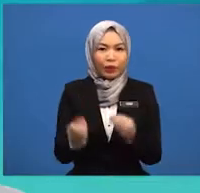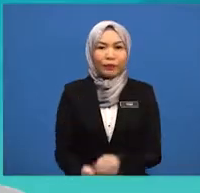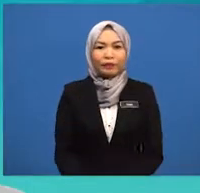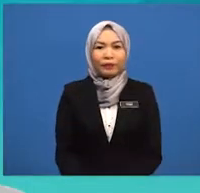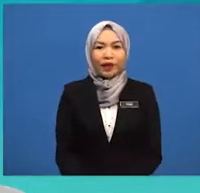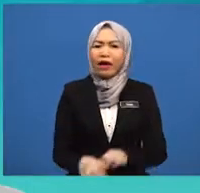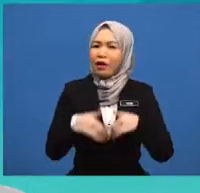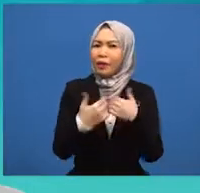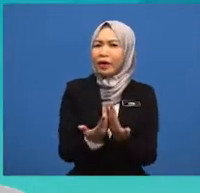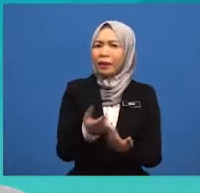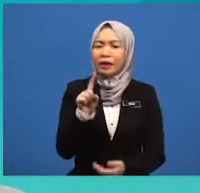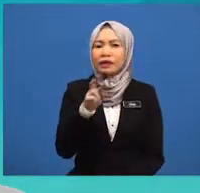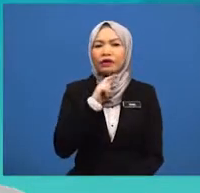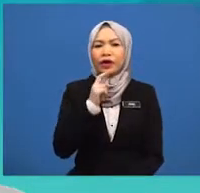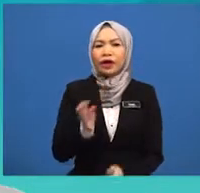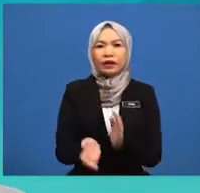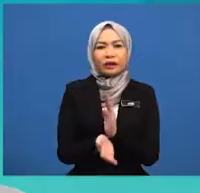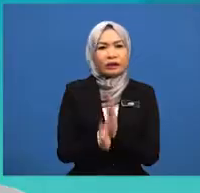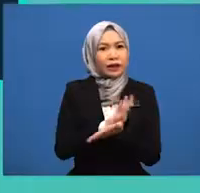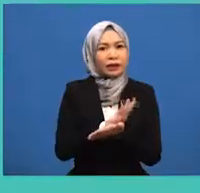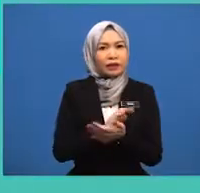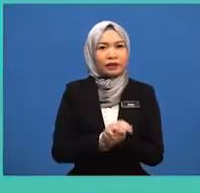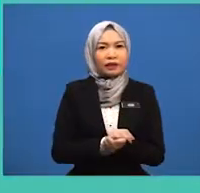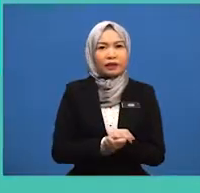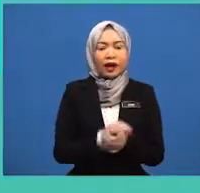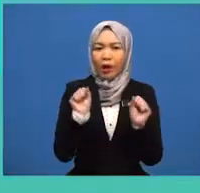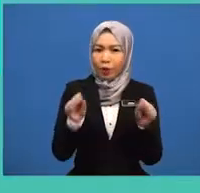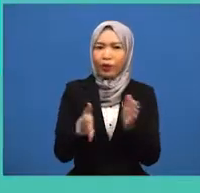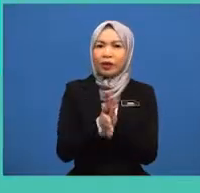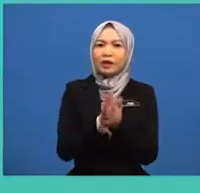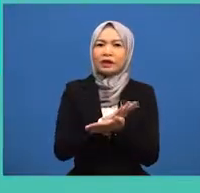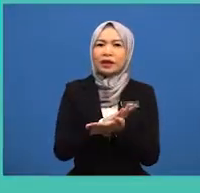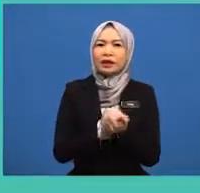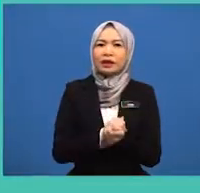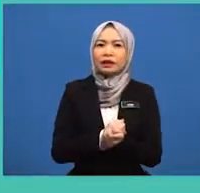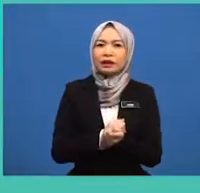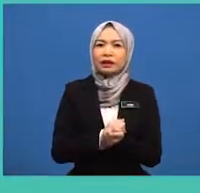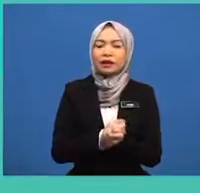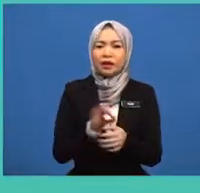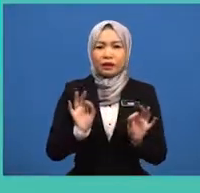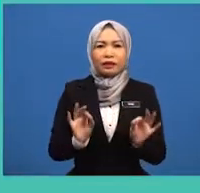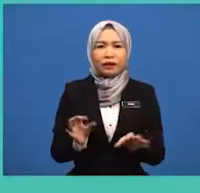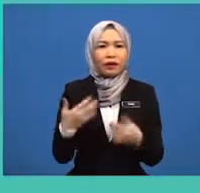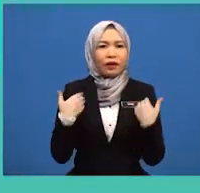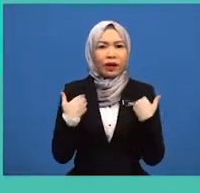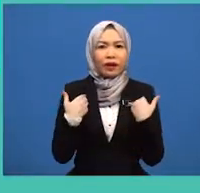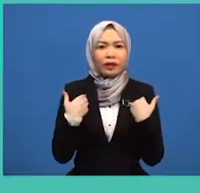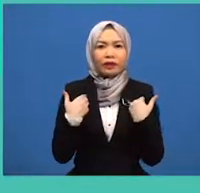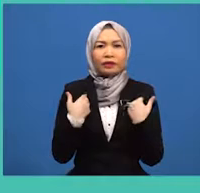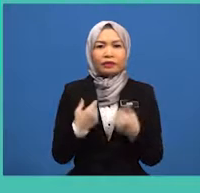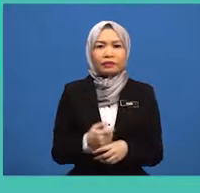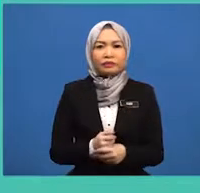Baiklah, bagaimana sesuatu ralat terjadi? Ralat boleh terjadi apabila